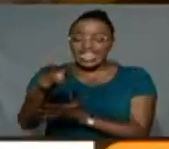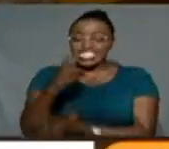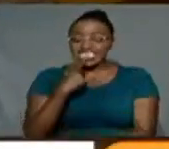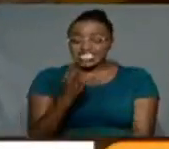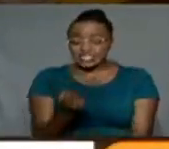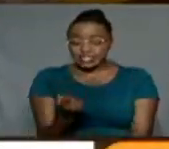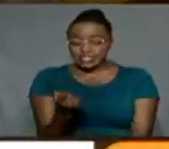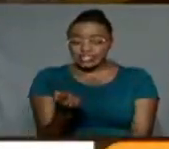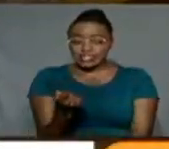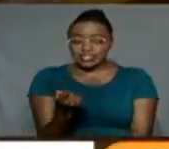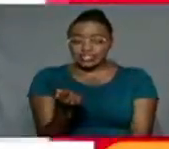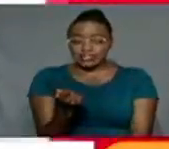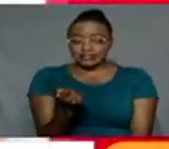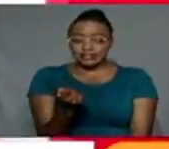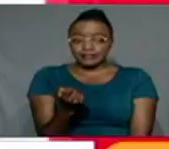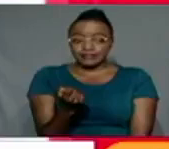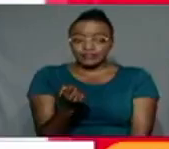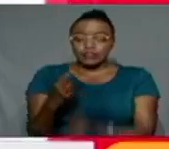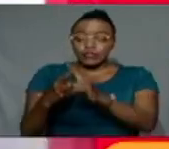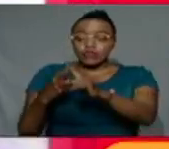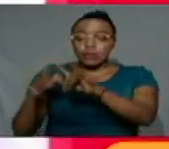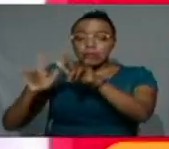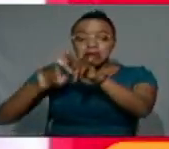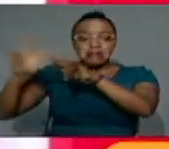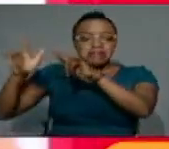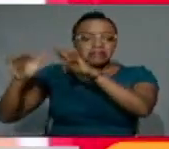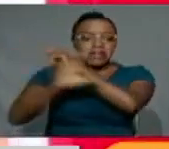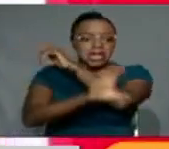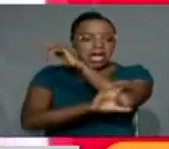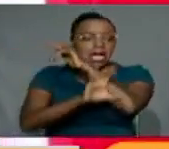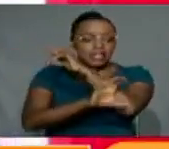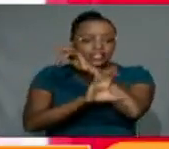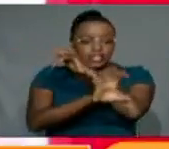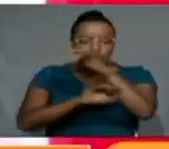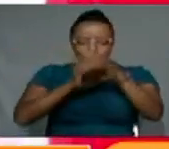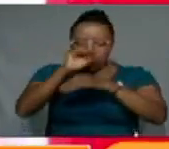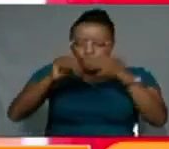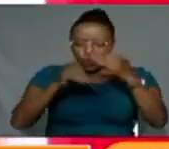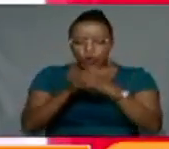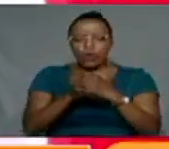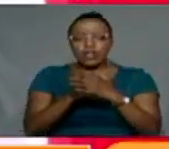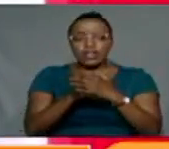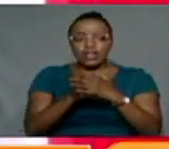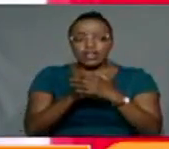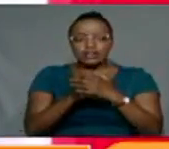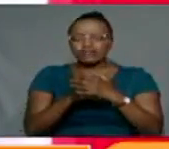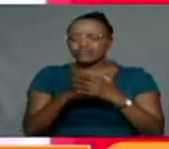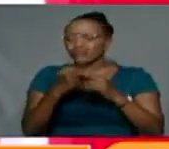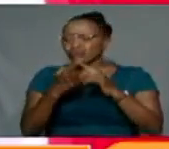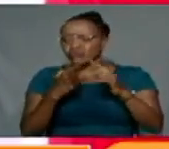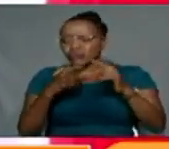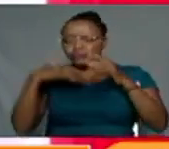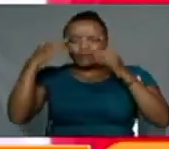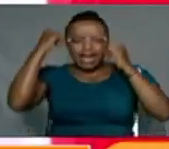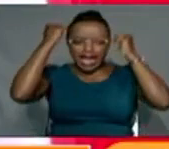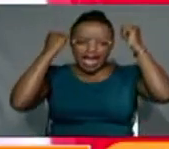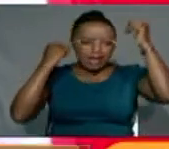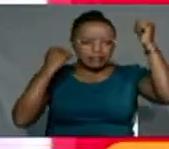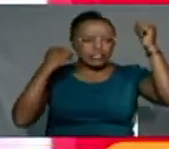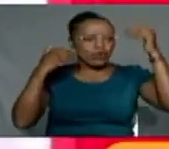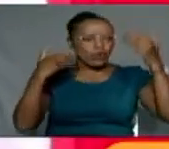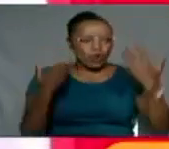mchele kutoka nje, wote kutoka jeshi,